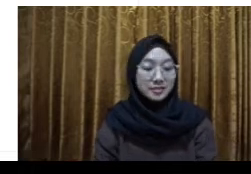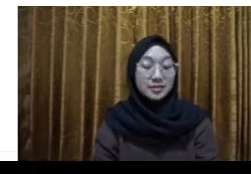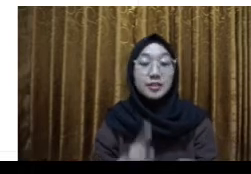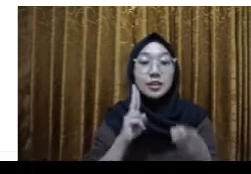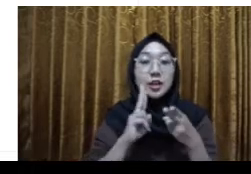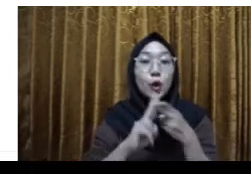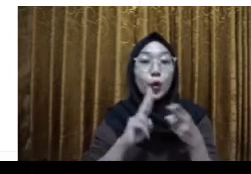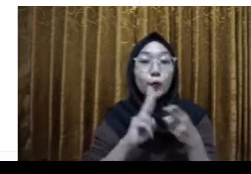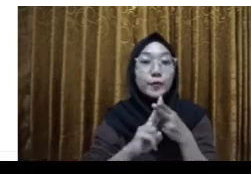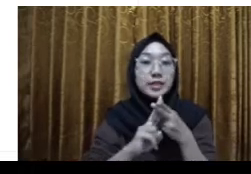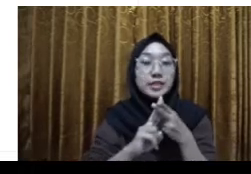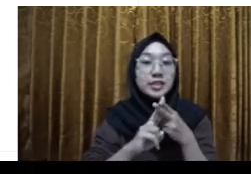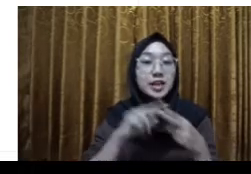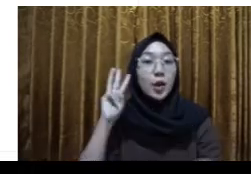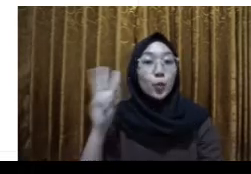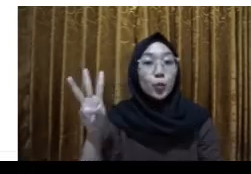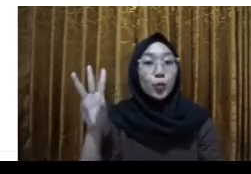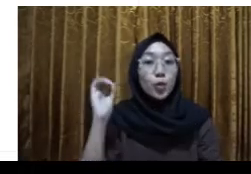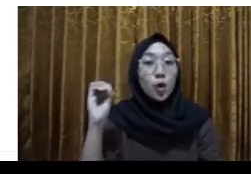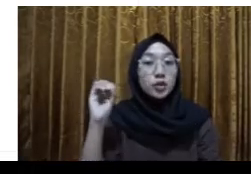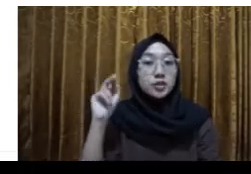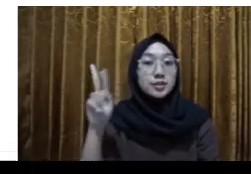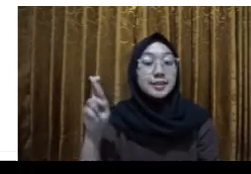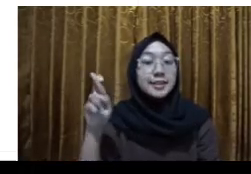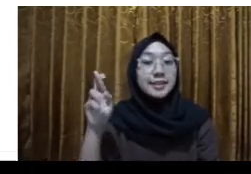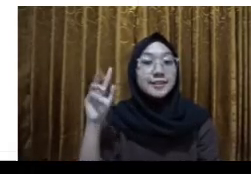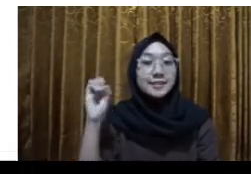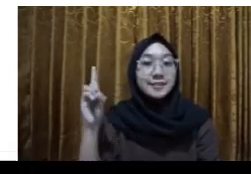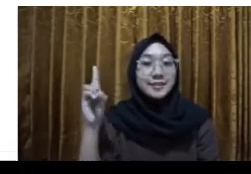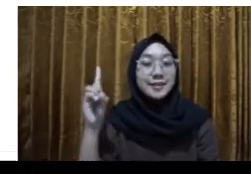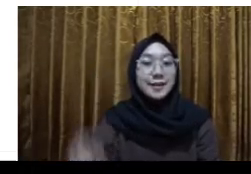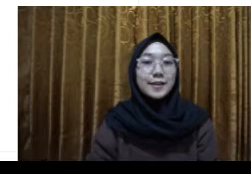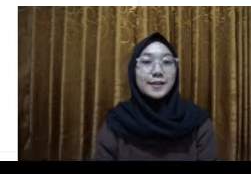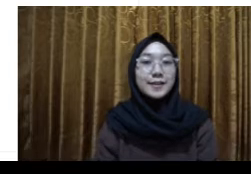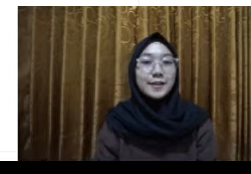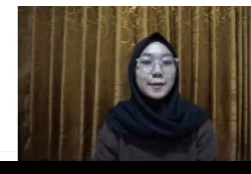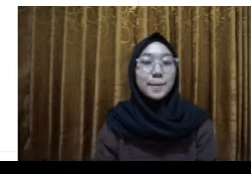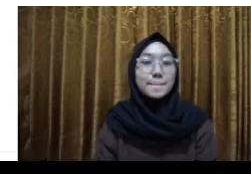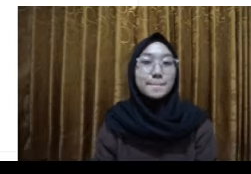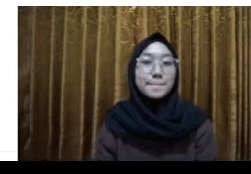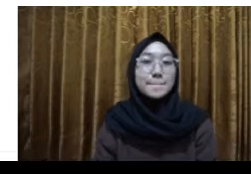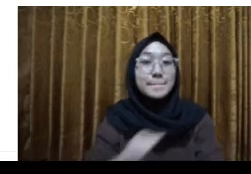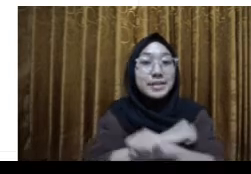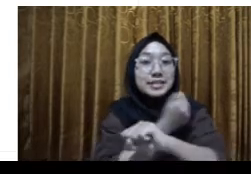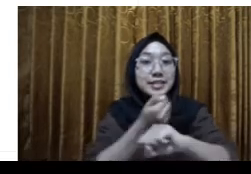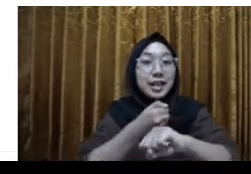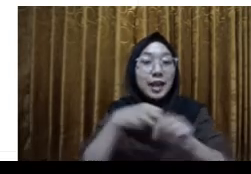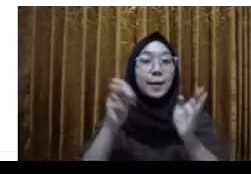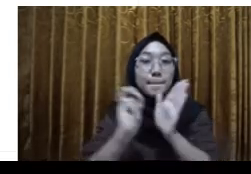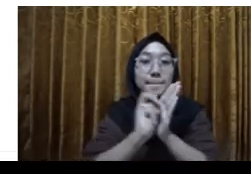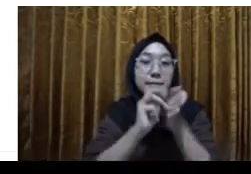dalam bentuk PDF kita tidak bisa membacanya, tapi dengan Abi Fine Reader ini kita sudah bisa membacanya dengan meng-convert ke